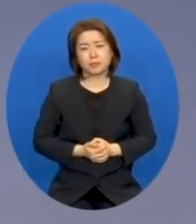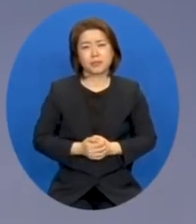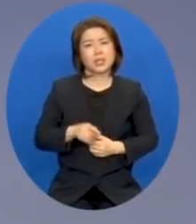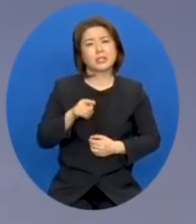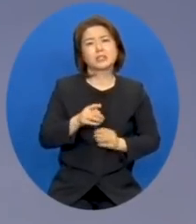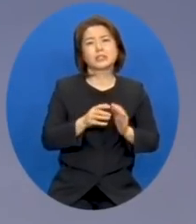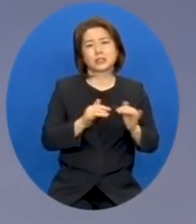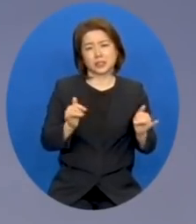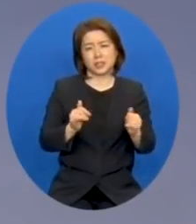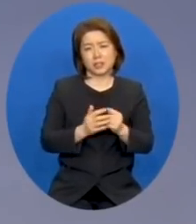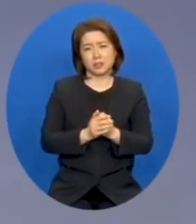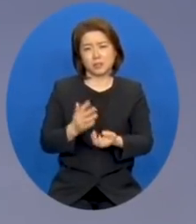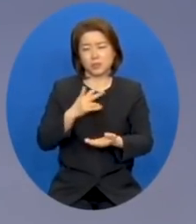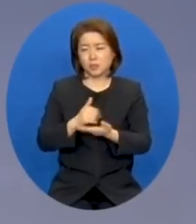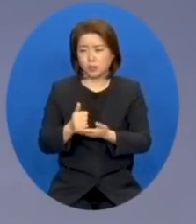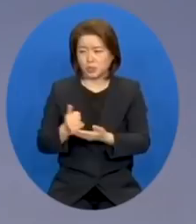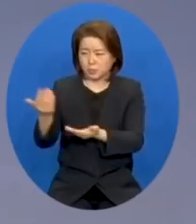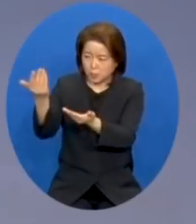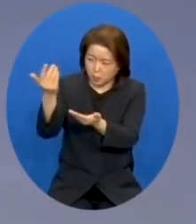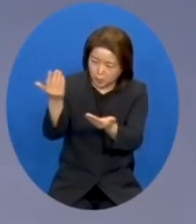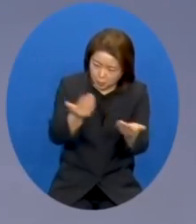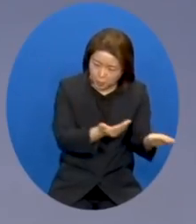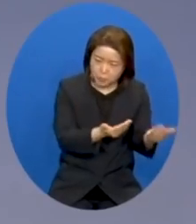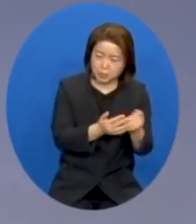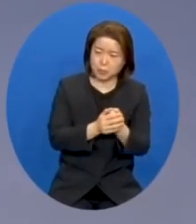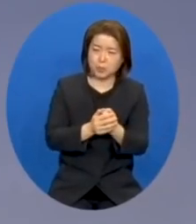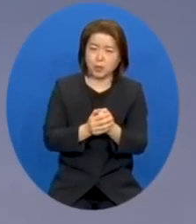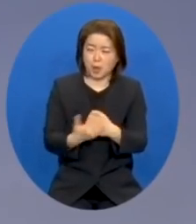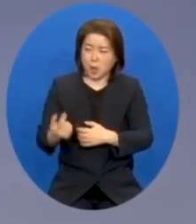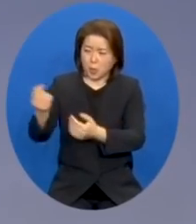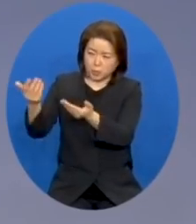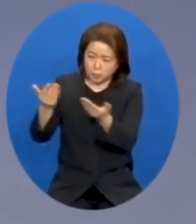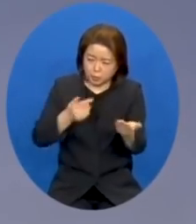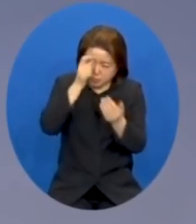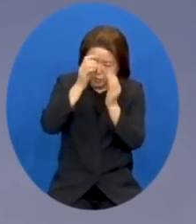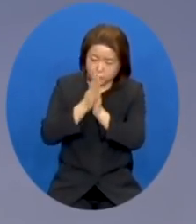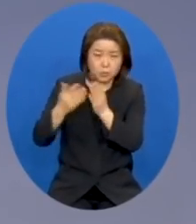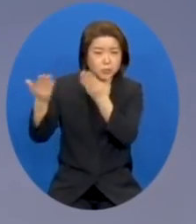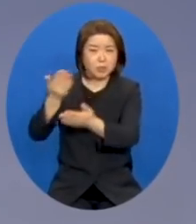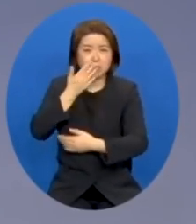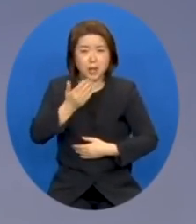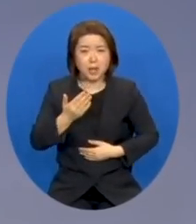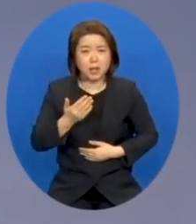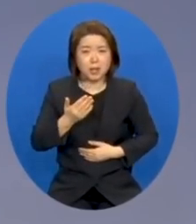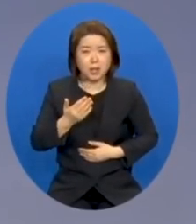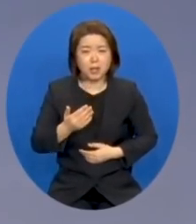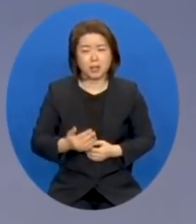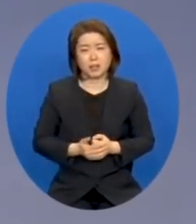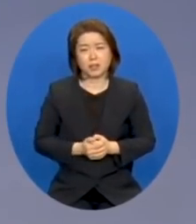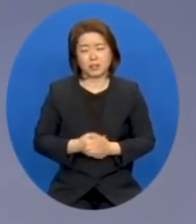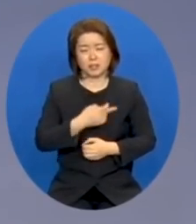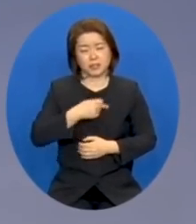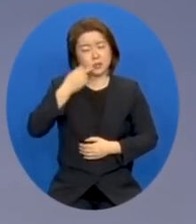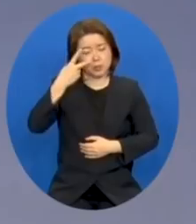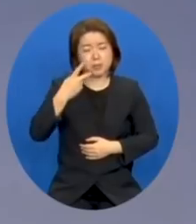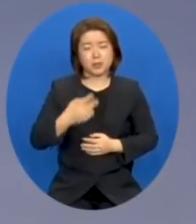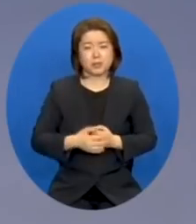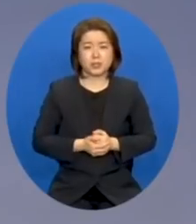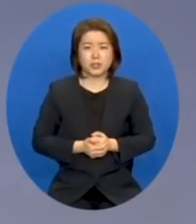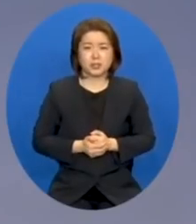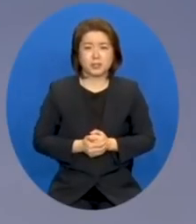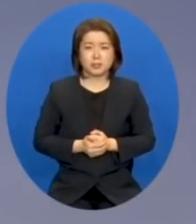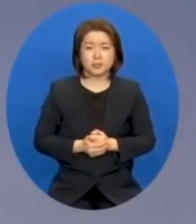그 사람이 주님 오십시오 말한 아따 이렇게 기도할 수 있습니까 사도 바울이